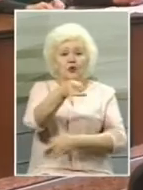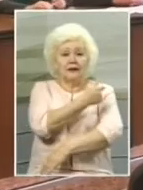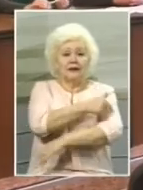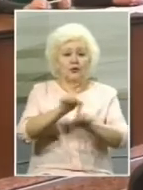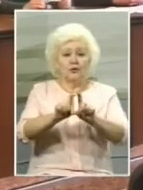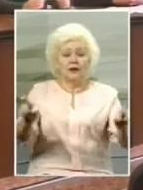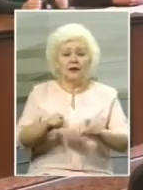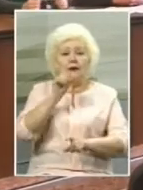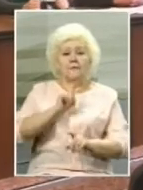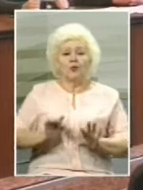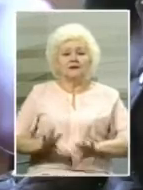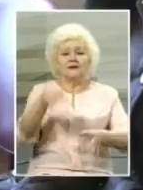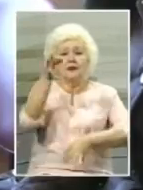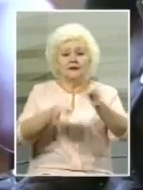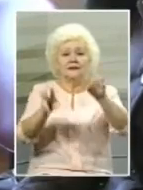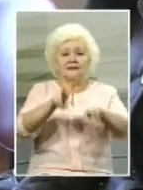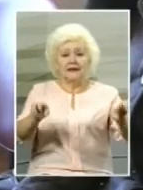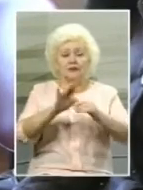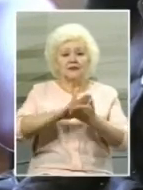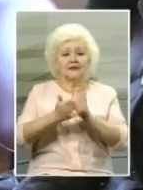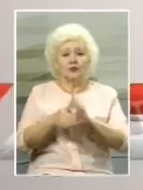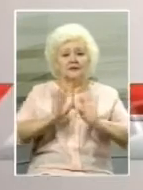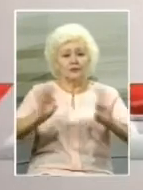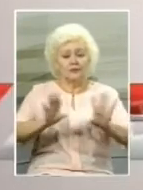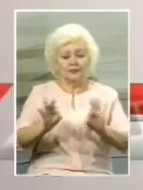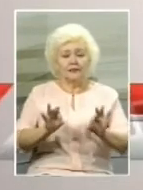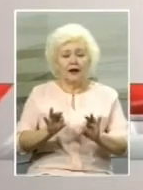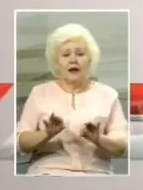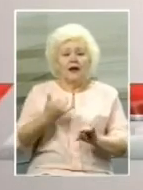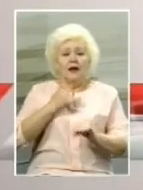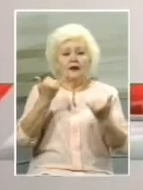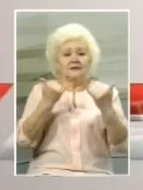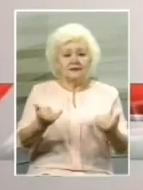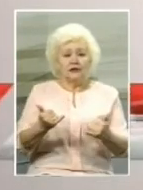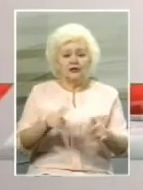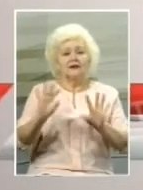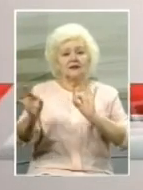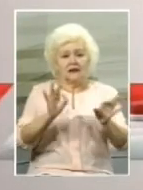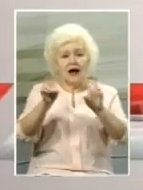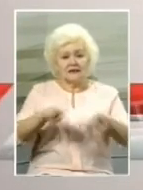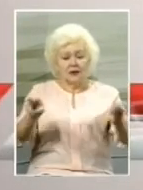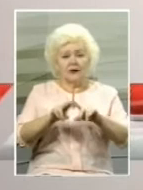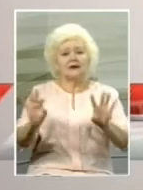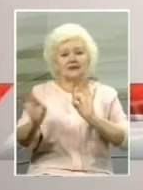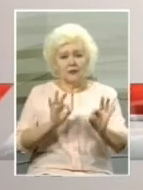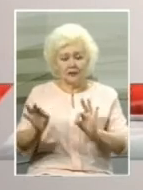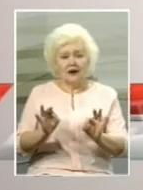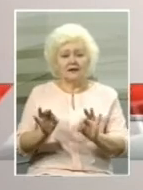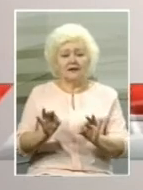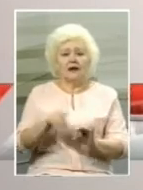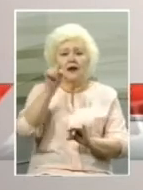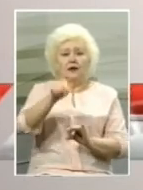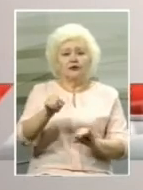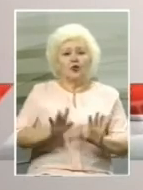районної лікарні, допоки триває слідство, ситуацію не коментує. Розумієте, правильно. Ну, це ж